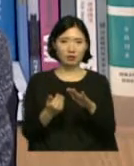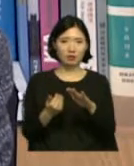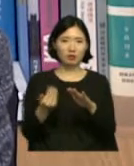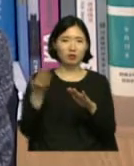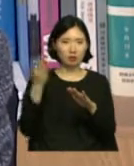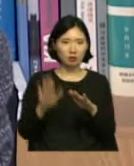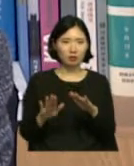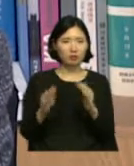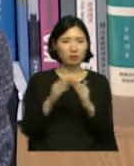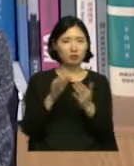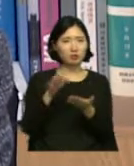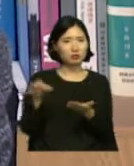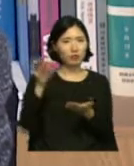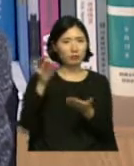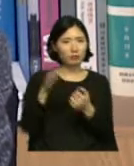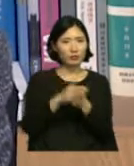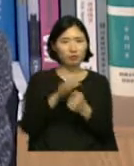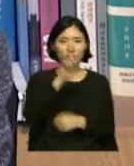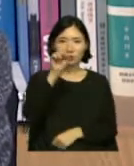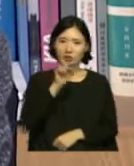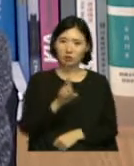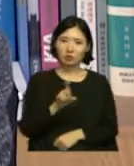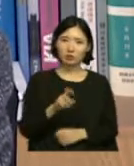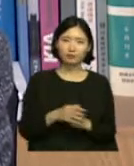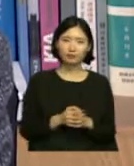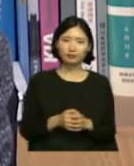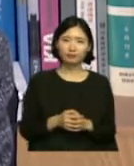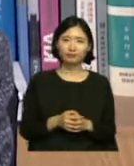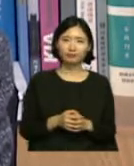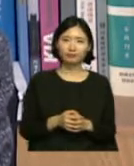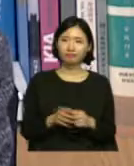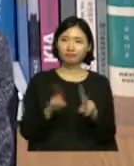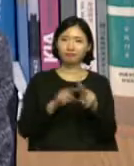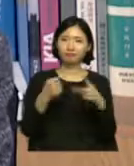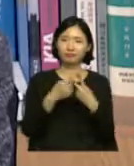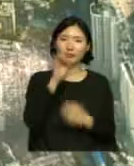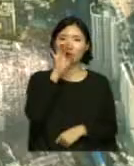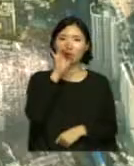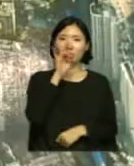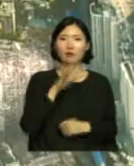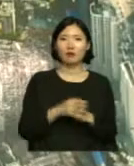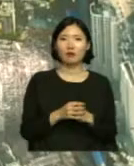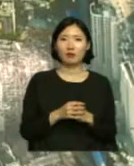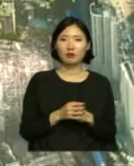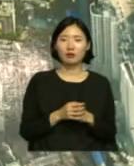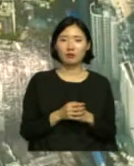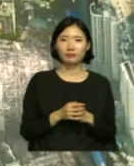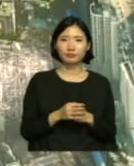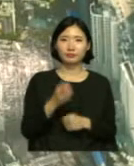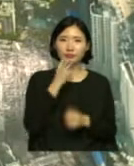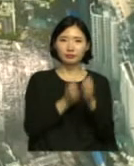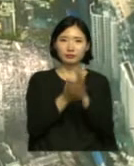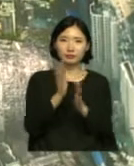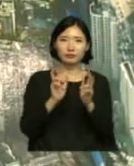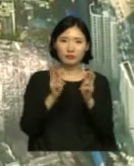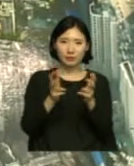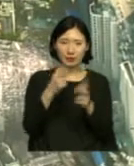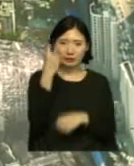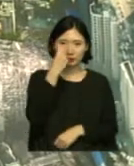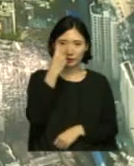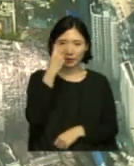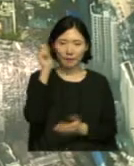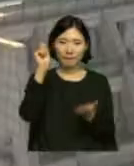지가 때문에 그러면 g 하여간에 그 애가 좀 안될 부분이 지난해 서울시 의 사업 심의를